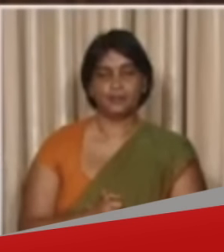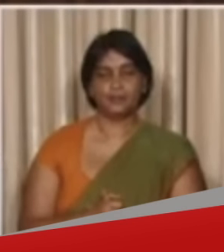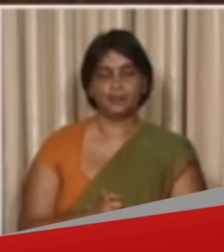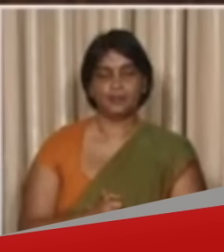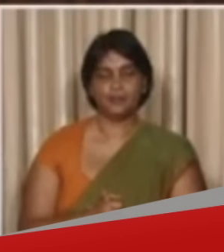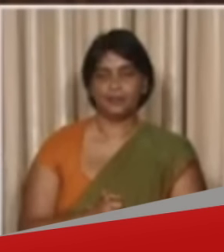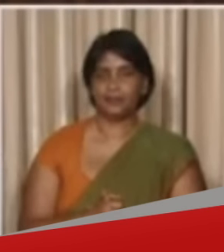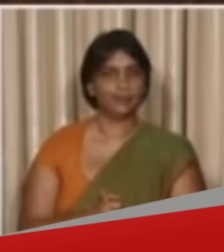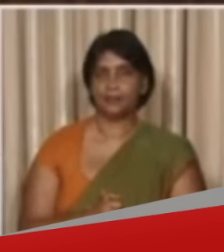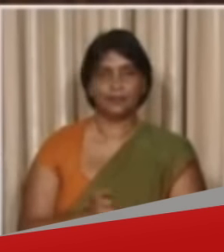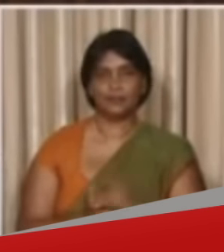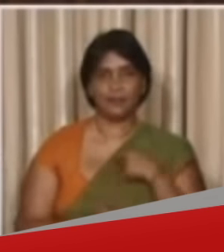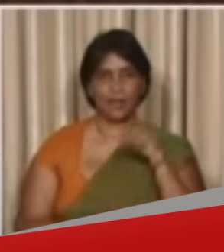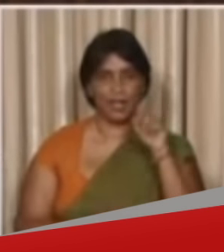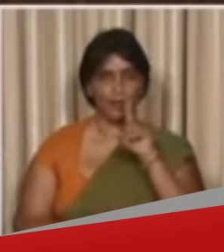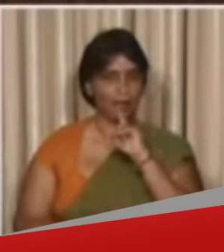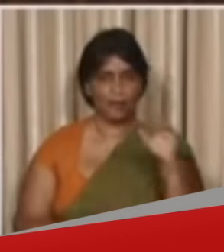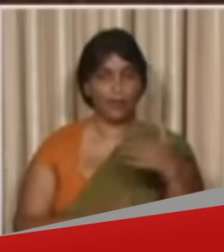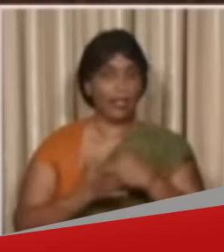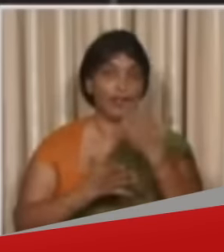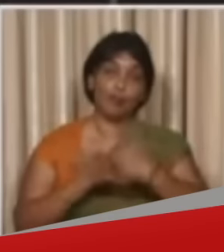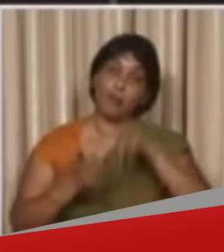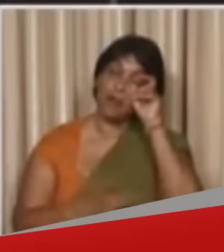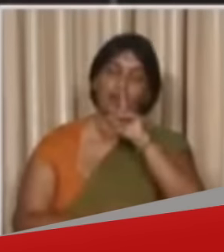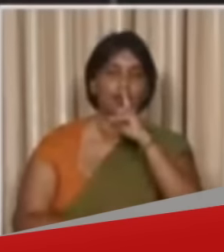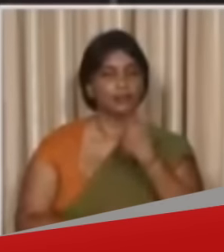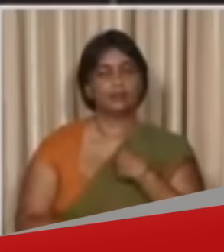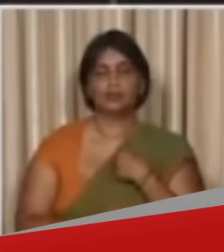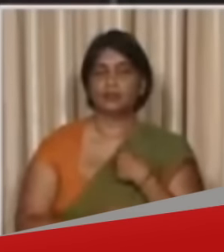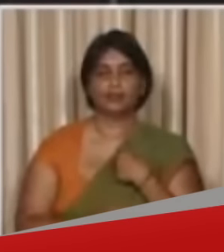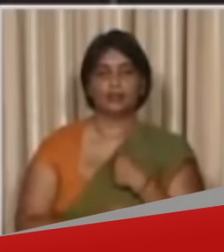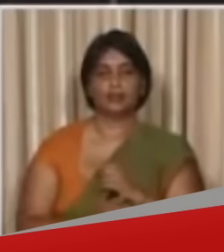නෑ නෑ නම කිව්වේ නෑ බලන්න හන්සාට එක බලලා කියන්න නම කිව්වේ නෑ